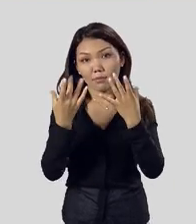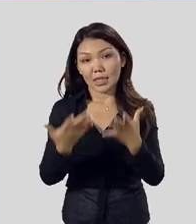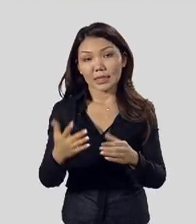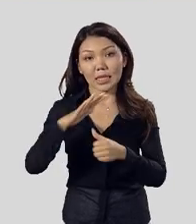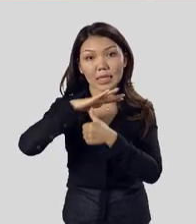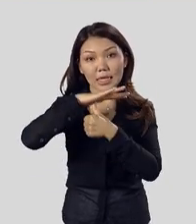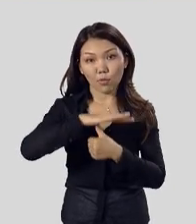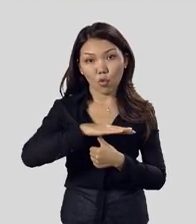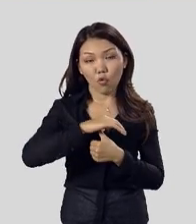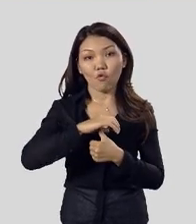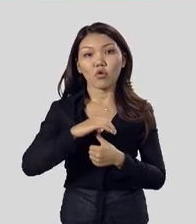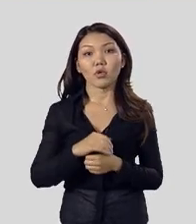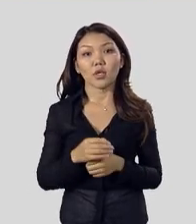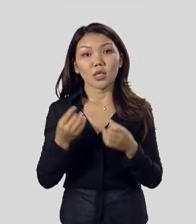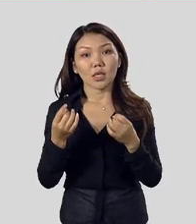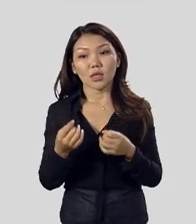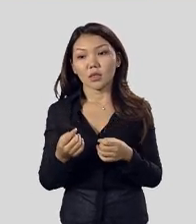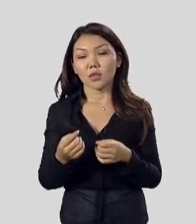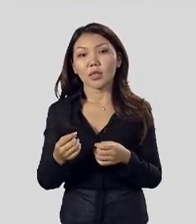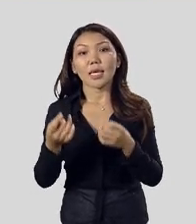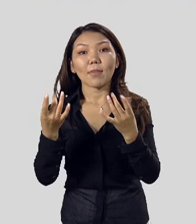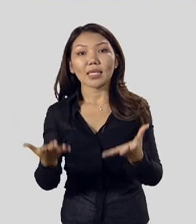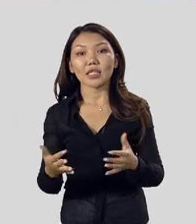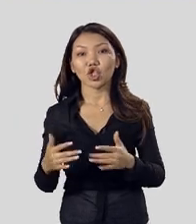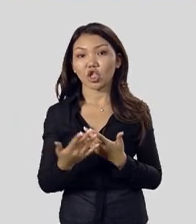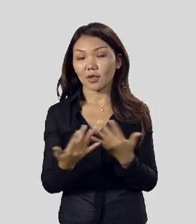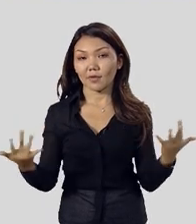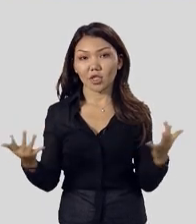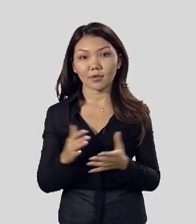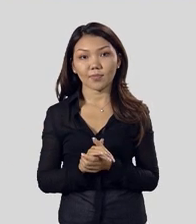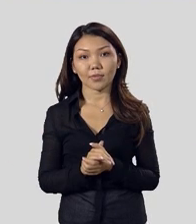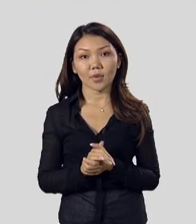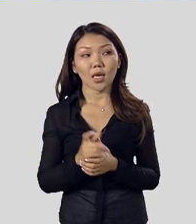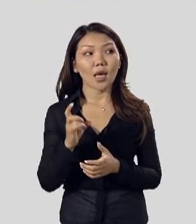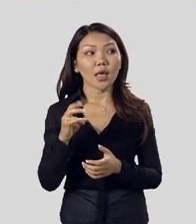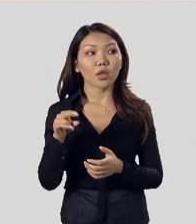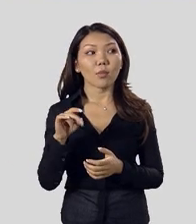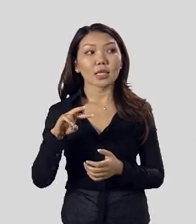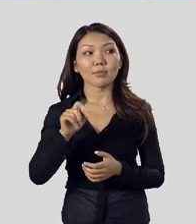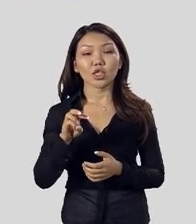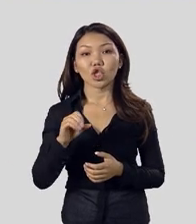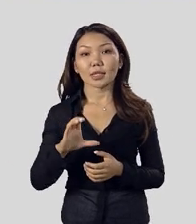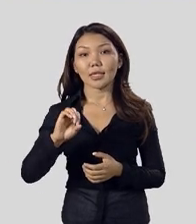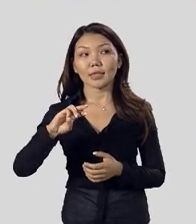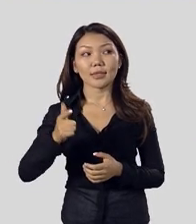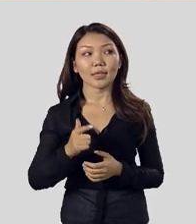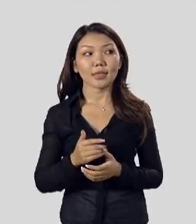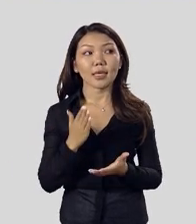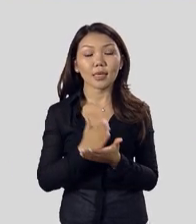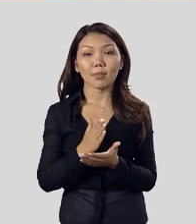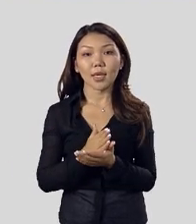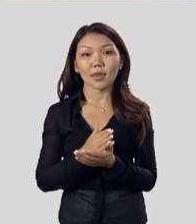некоторых простейших эндоплазматическая сеть цитоплазме представляет собой